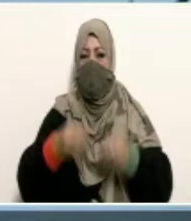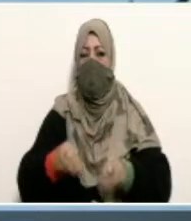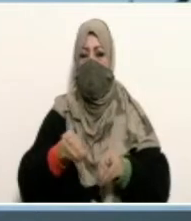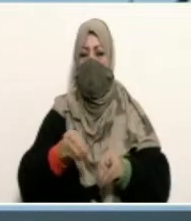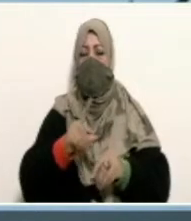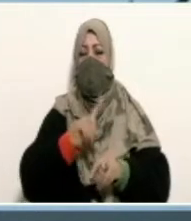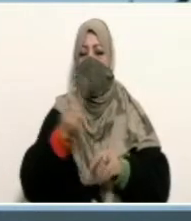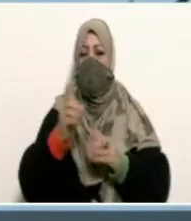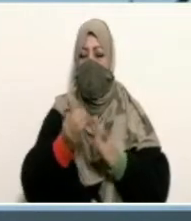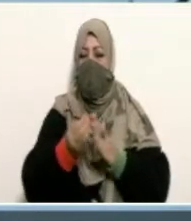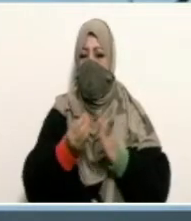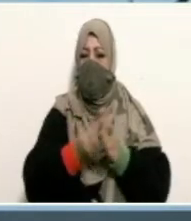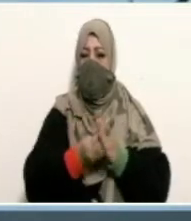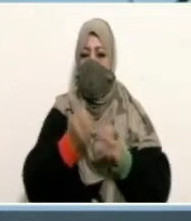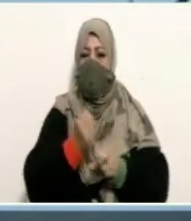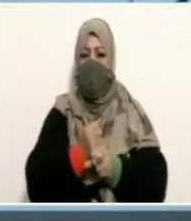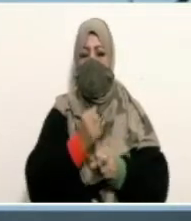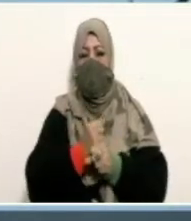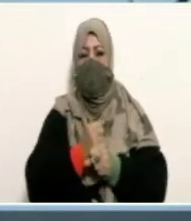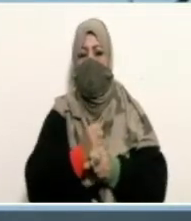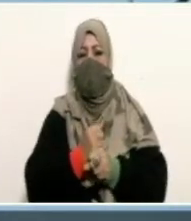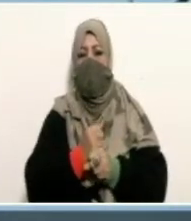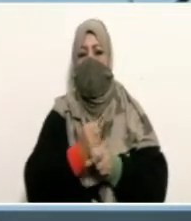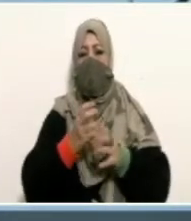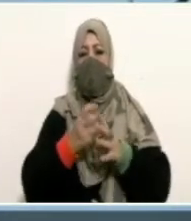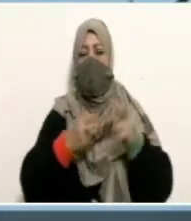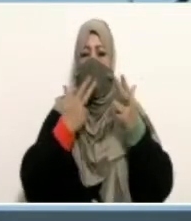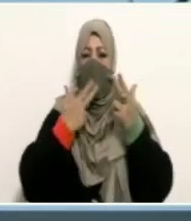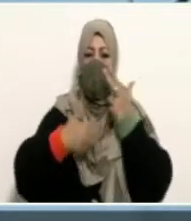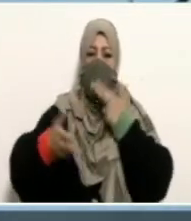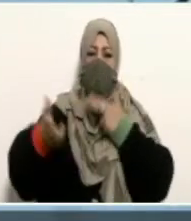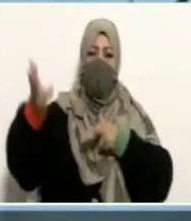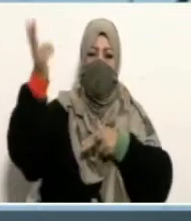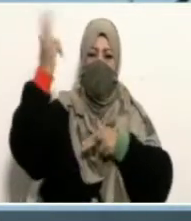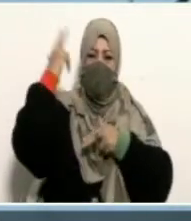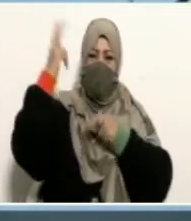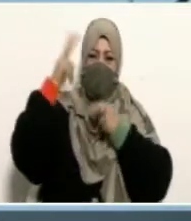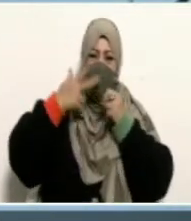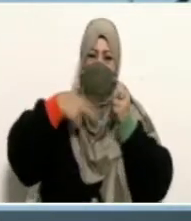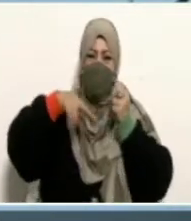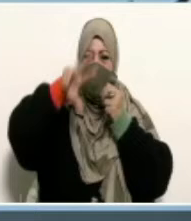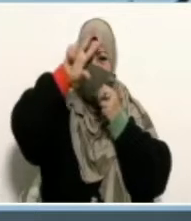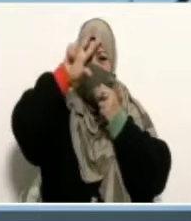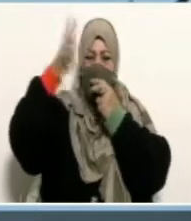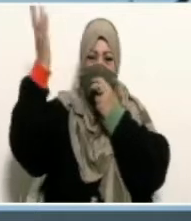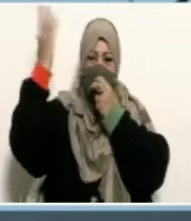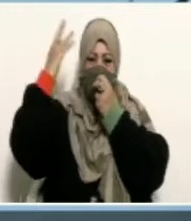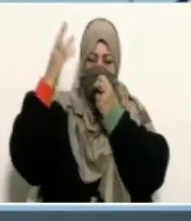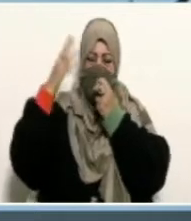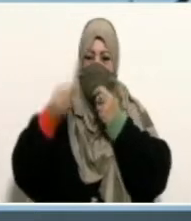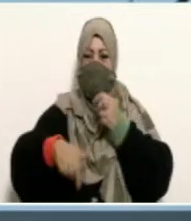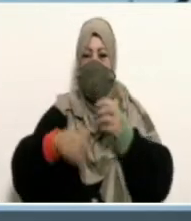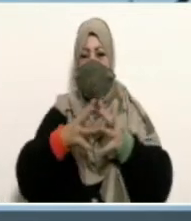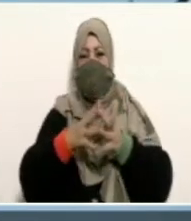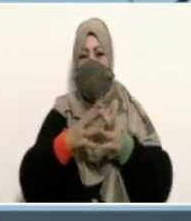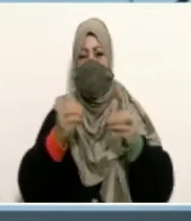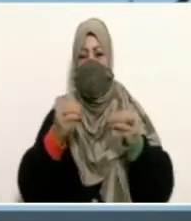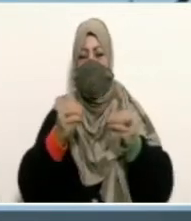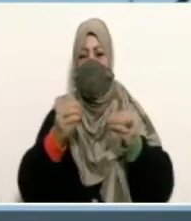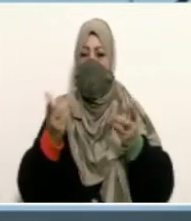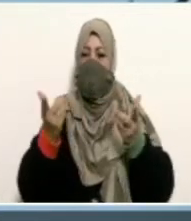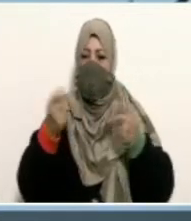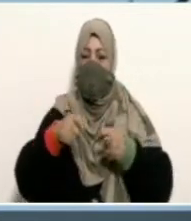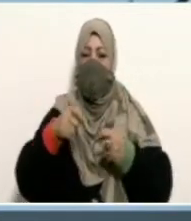العهد القريب، ويمكن أن يعني يتلافى الموضوع وتوزع على أنه تركة ويبطل